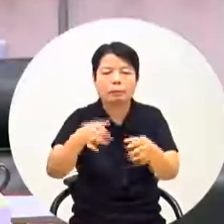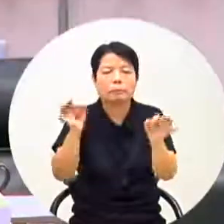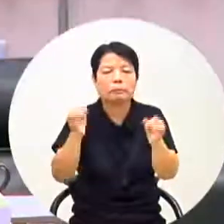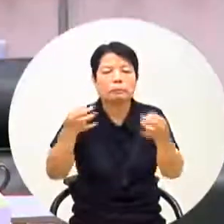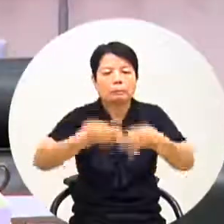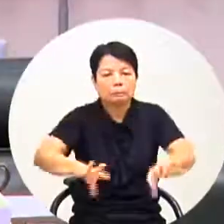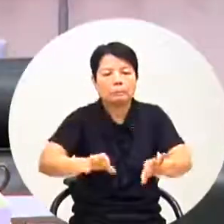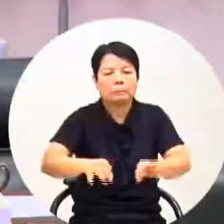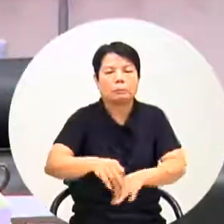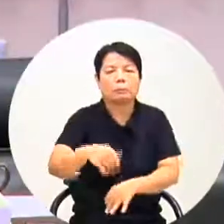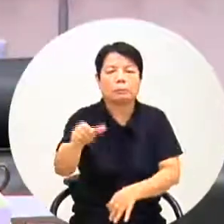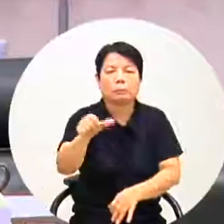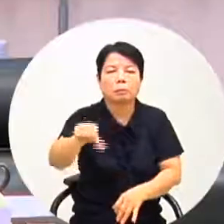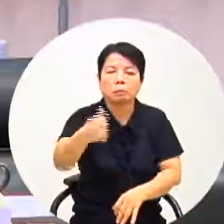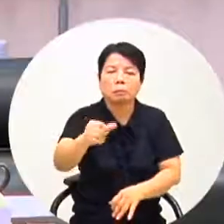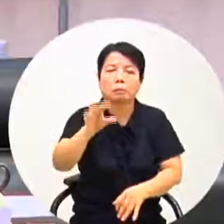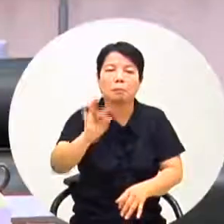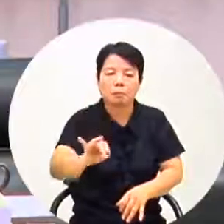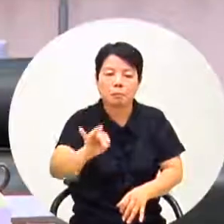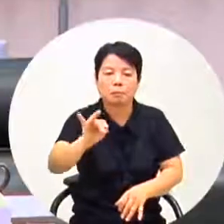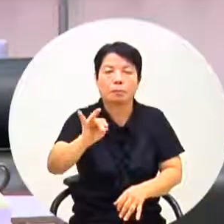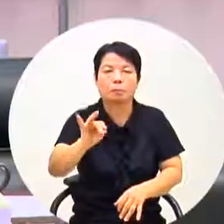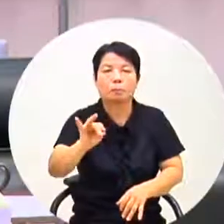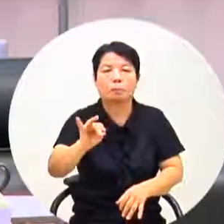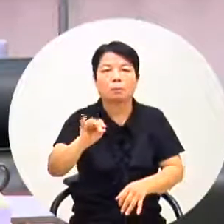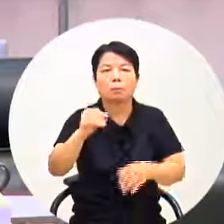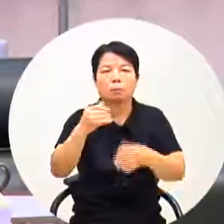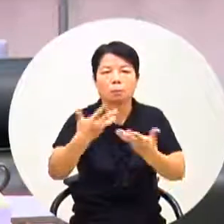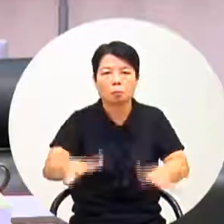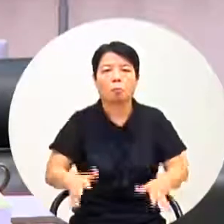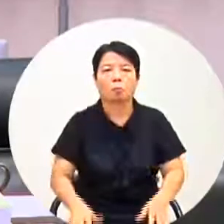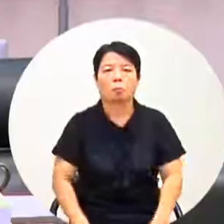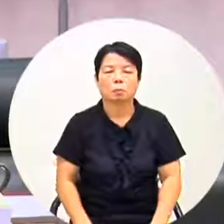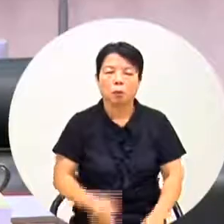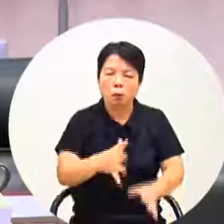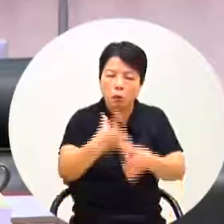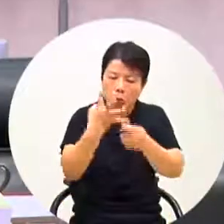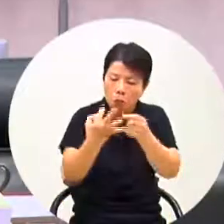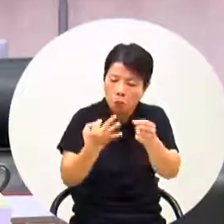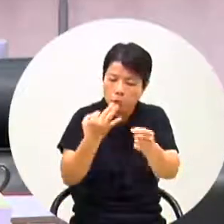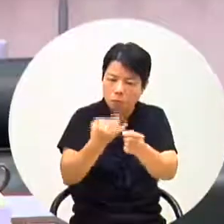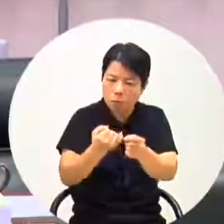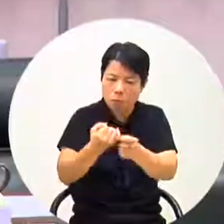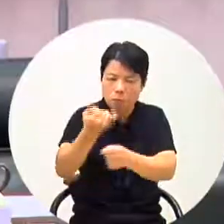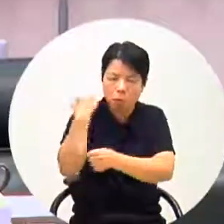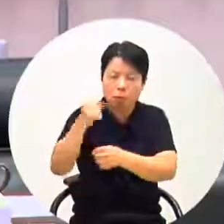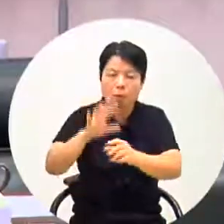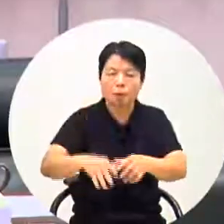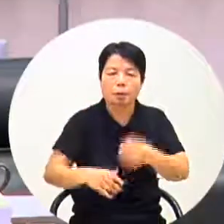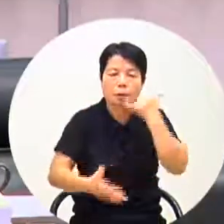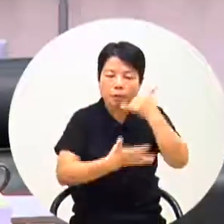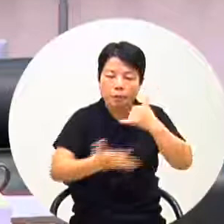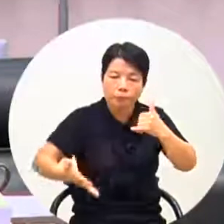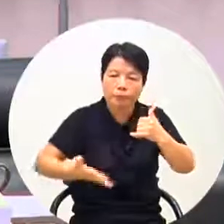退的，退掉之后，原来的有几十年的、近百年的北西巷，